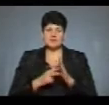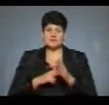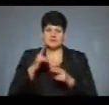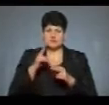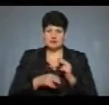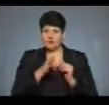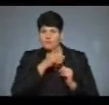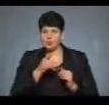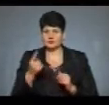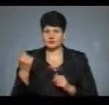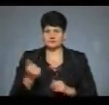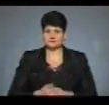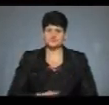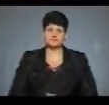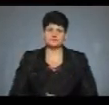завершити впродовж тижня.